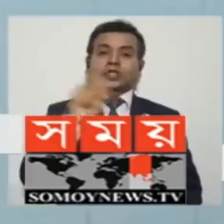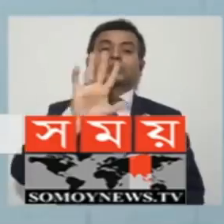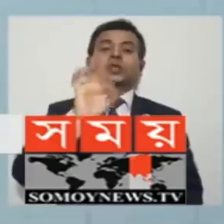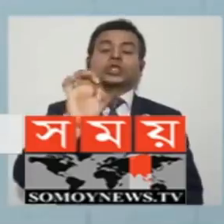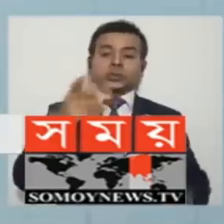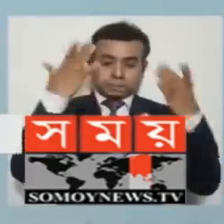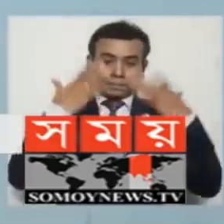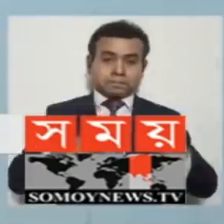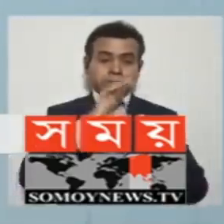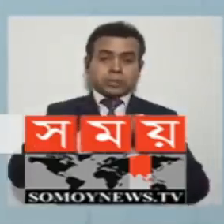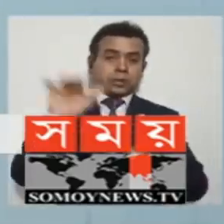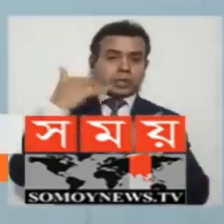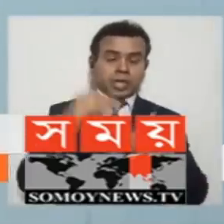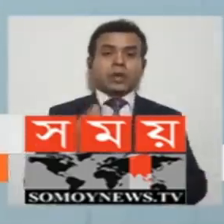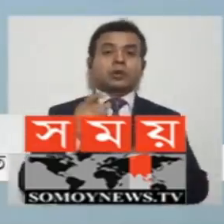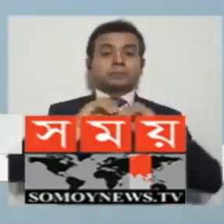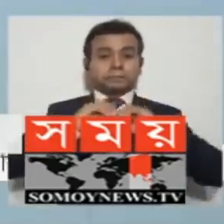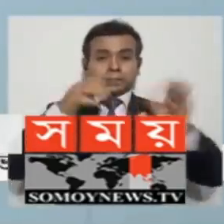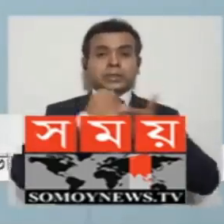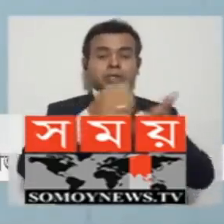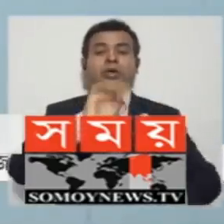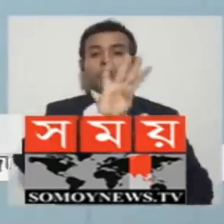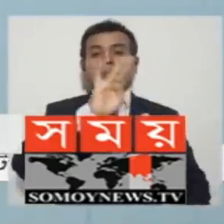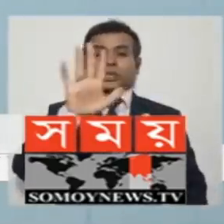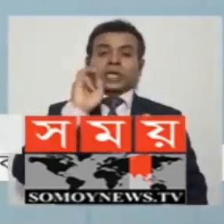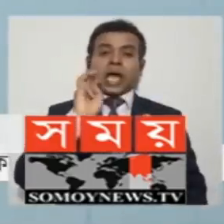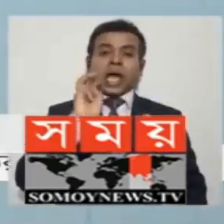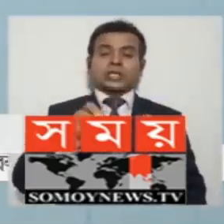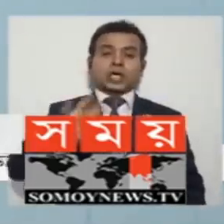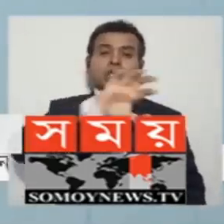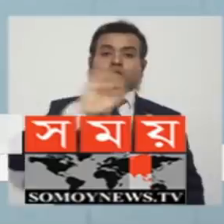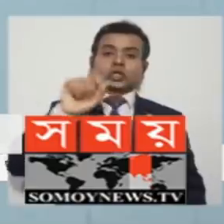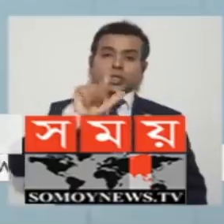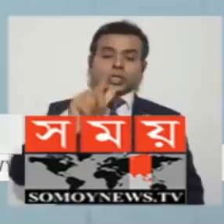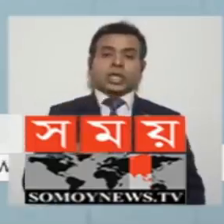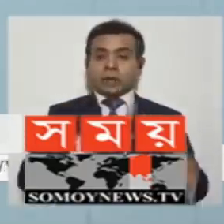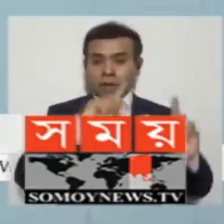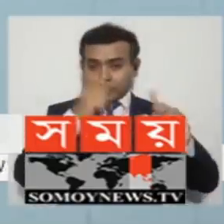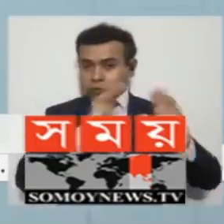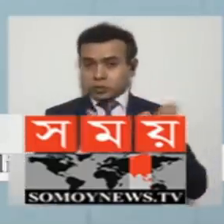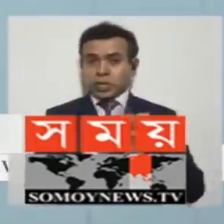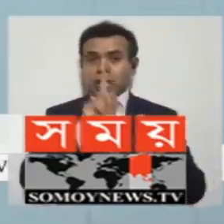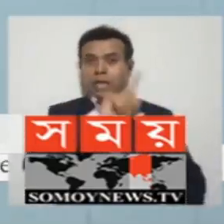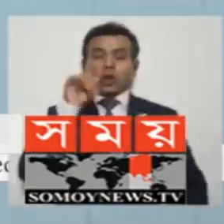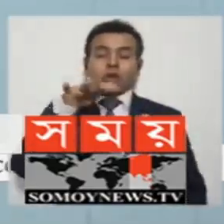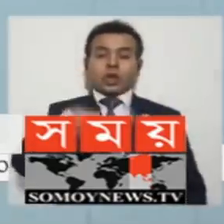বর্তমানে মজুদ আছে 3,59,071টি। গত 24 ঘন্টায় পিপিই সংগ্রহ